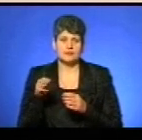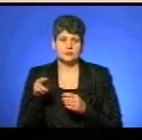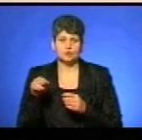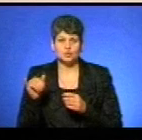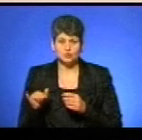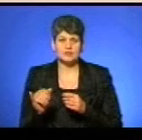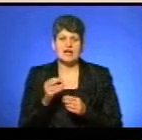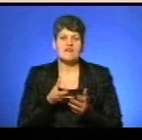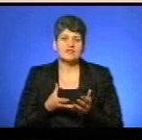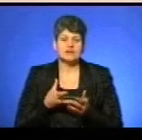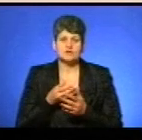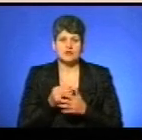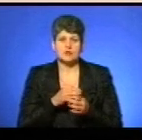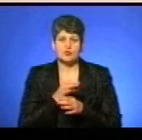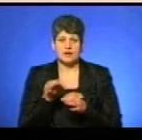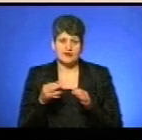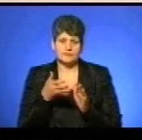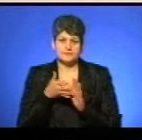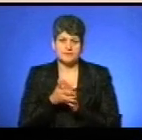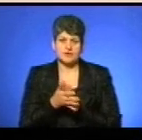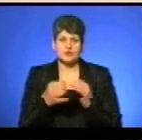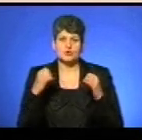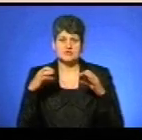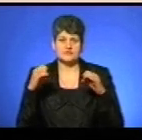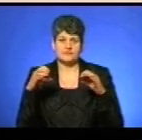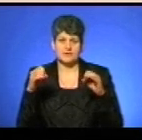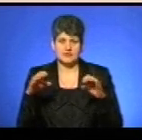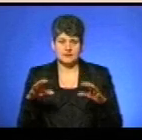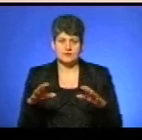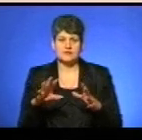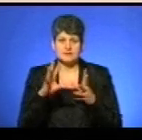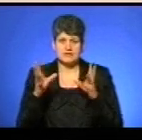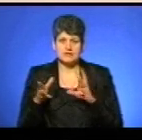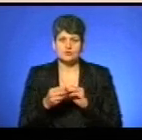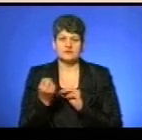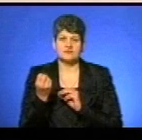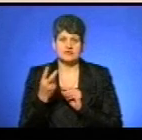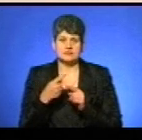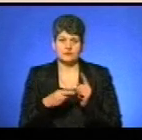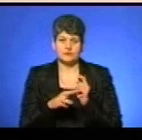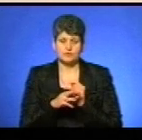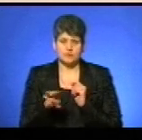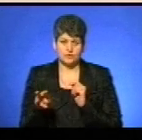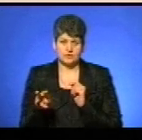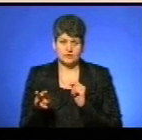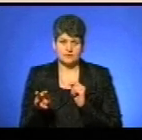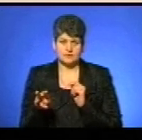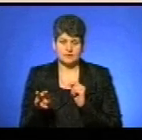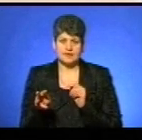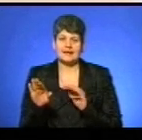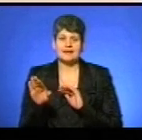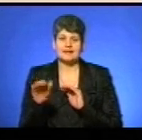фінансування проєкту реалізації зовнішнього освітлення світло без ртуті у загальній сумі 12,5 мільйонів та